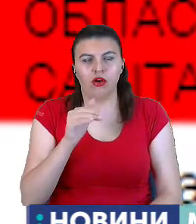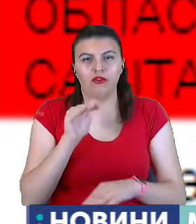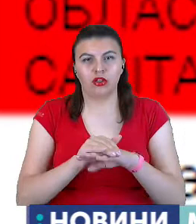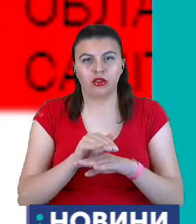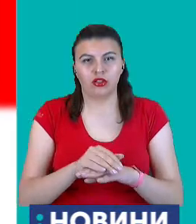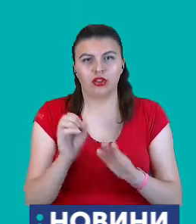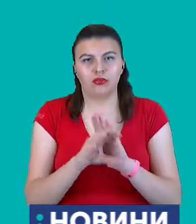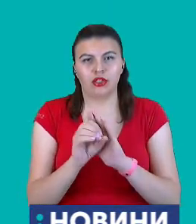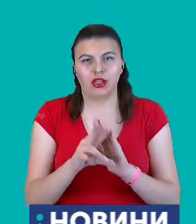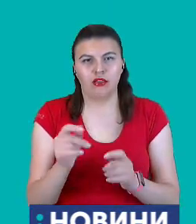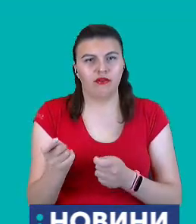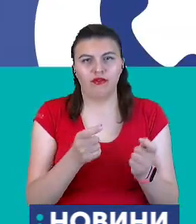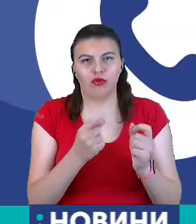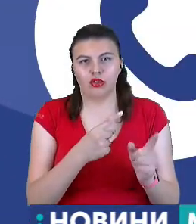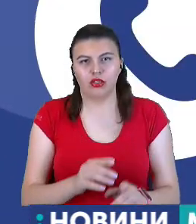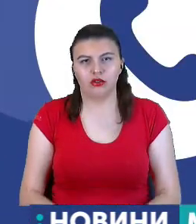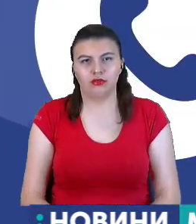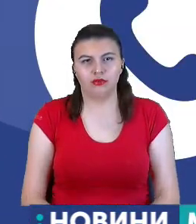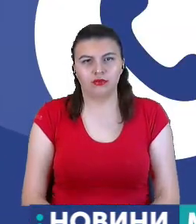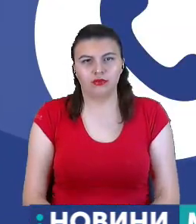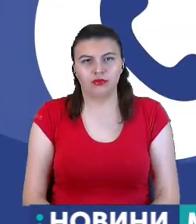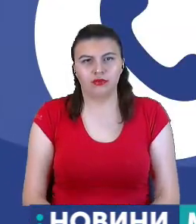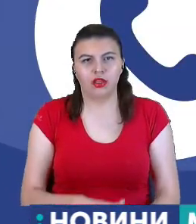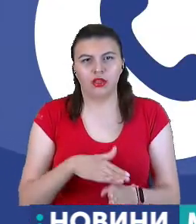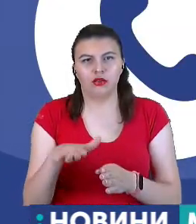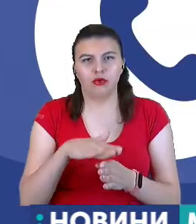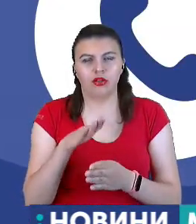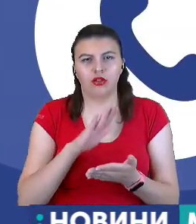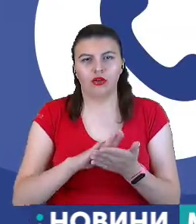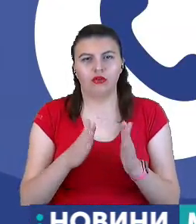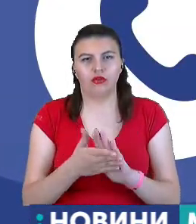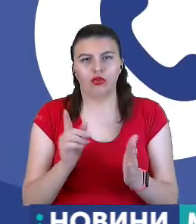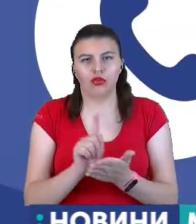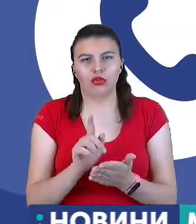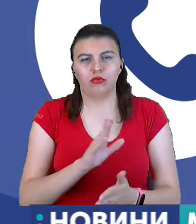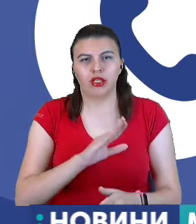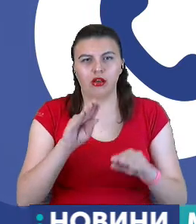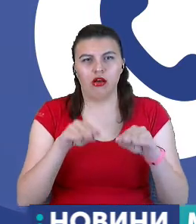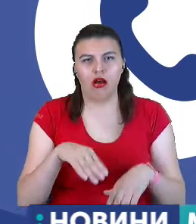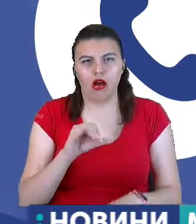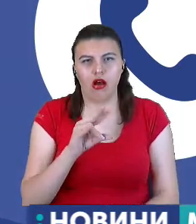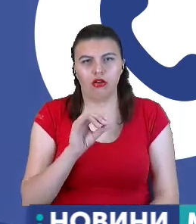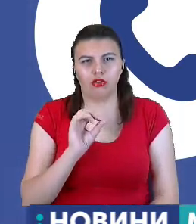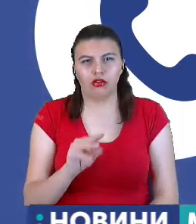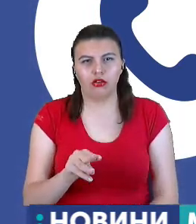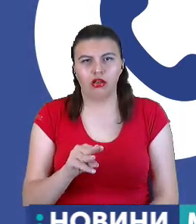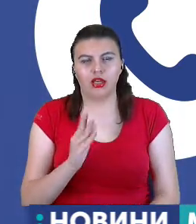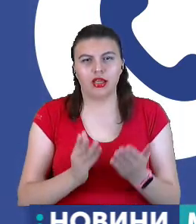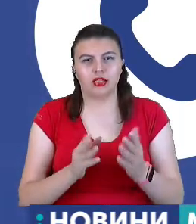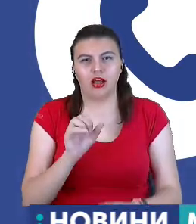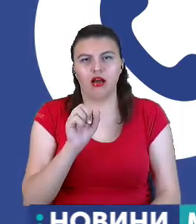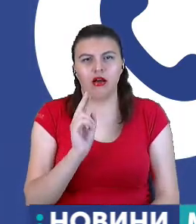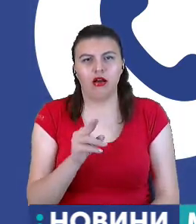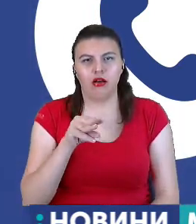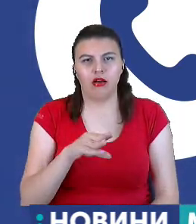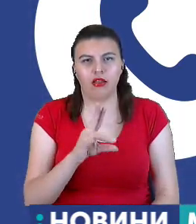сміття вони не вивозять. Ісполнення договору має бути акт. Якщо акта не мається, значить